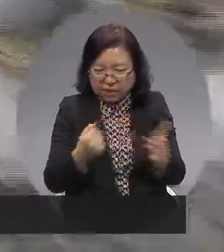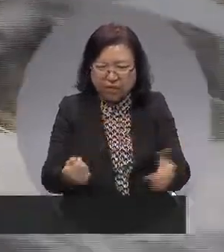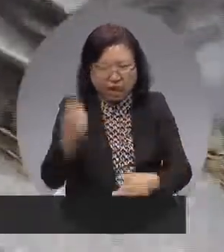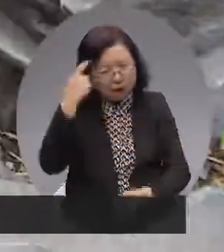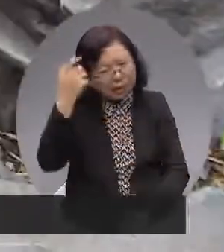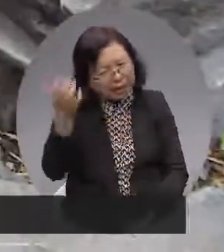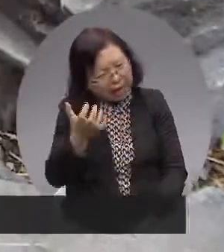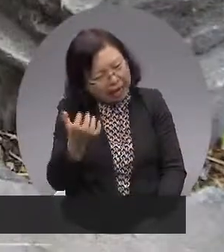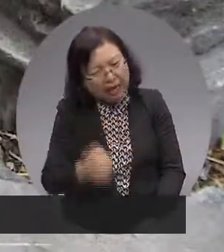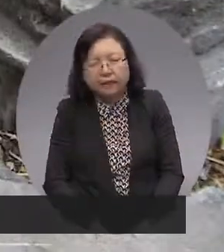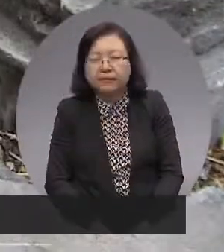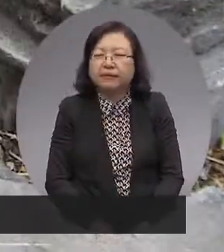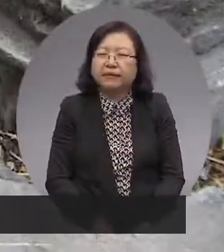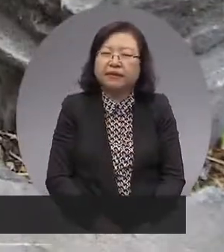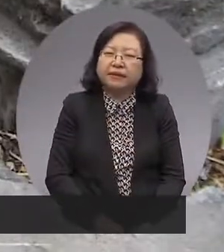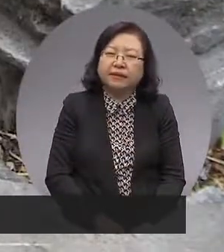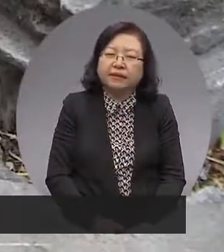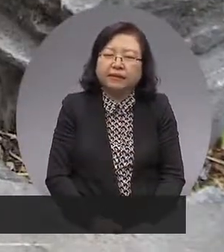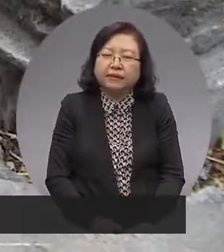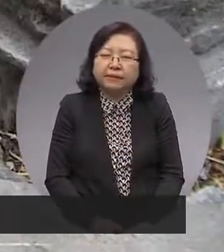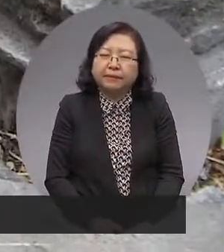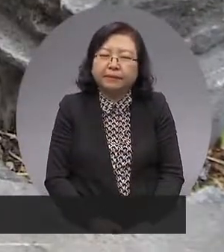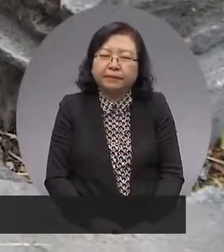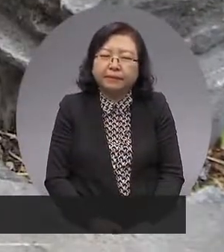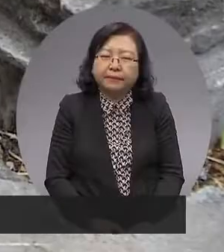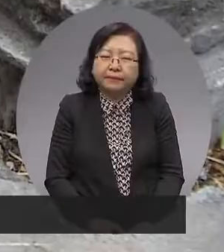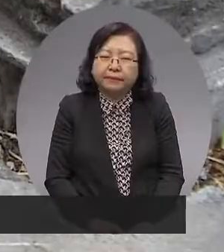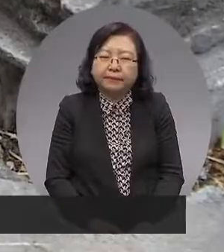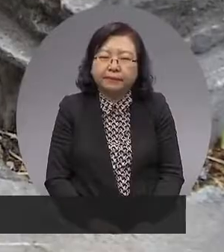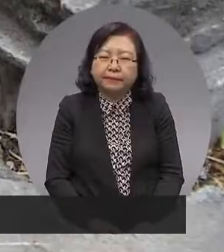있습니다. MBC 뉴스 김영일입니다.